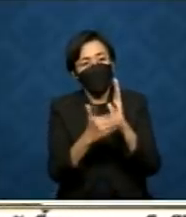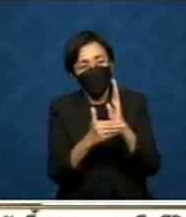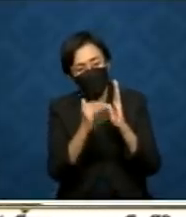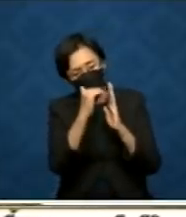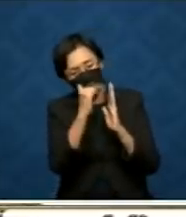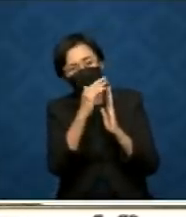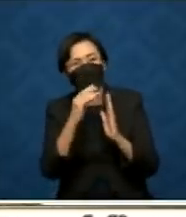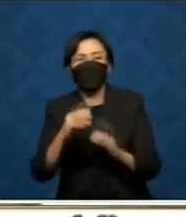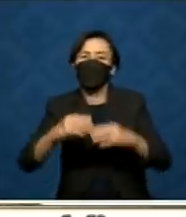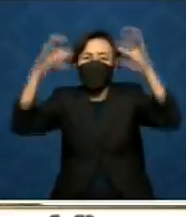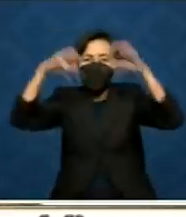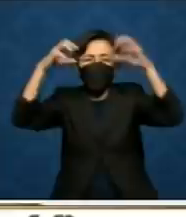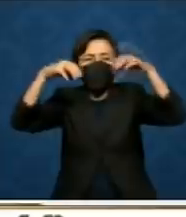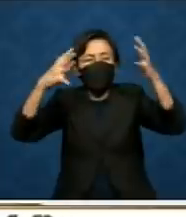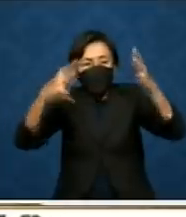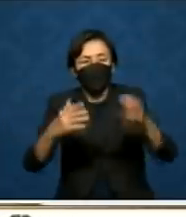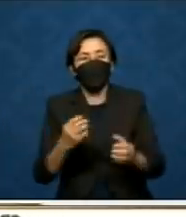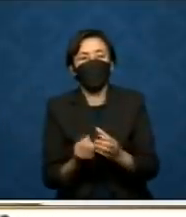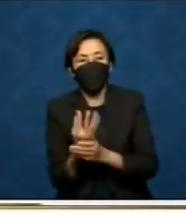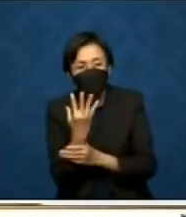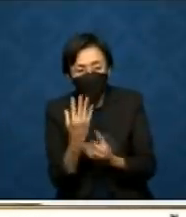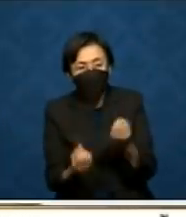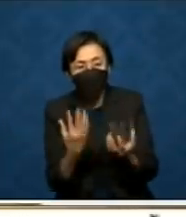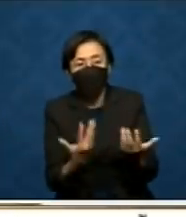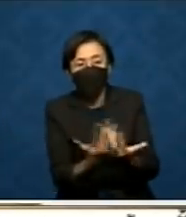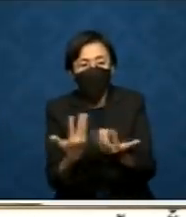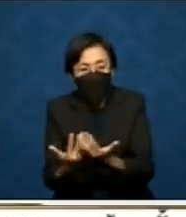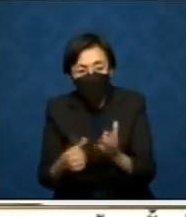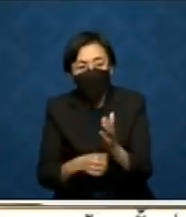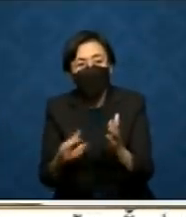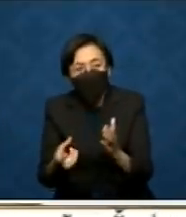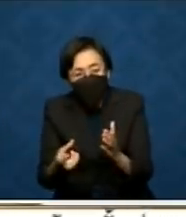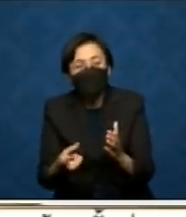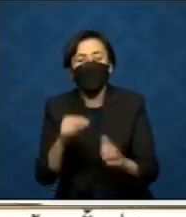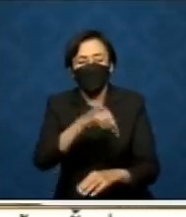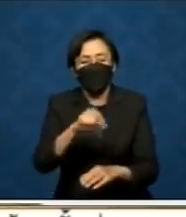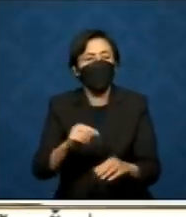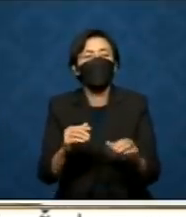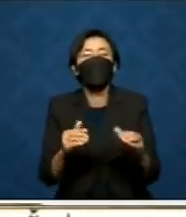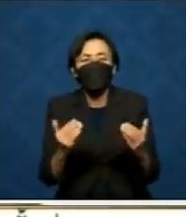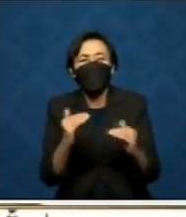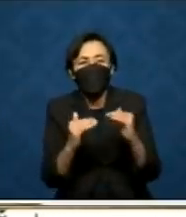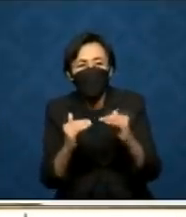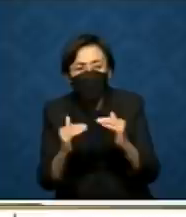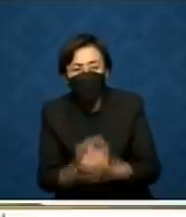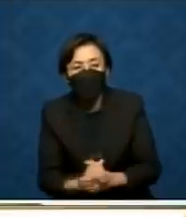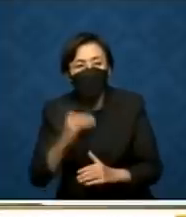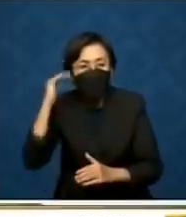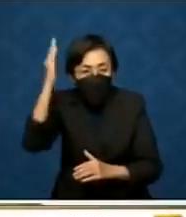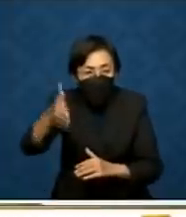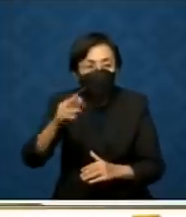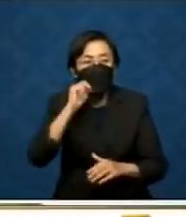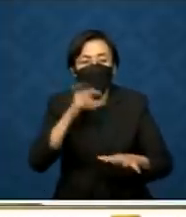บางส่วนแทงวันนี้ตอนข้าวกับย่าพอๆกันถูกข้าวได้ย่านี่แก่แล้วไม่ซักพักก็จะท่วม